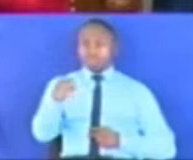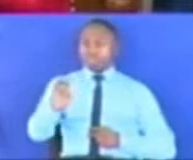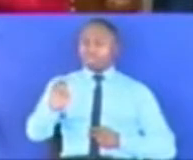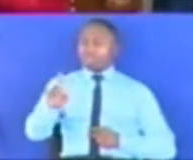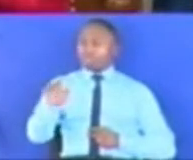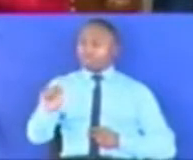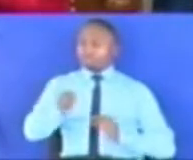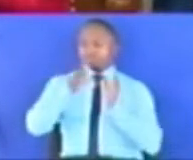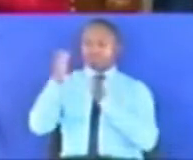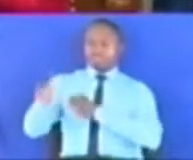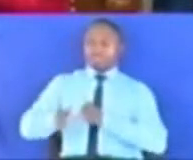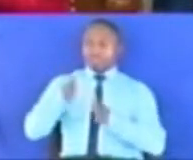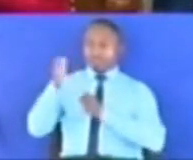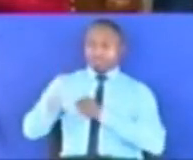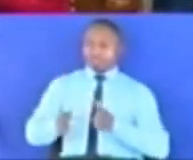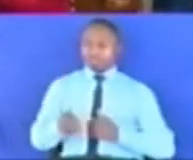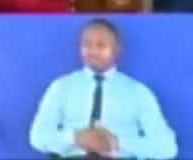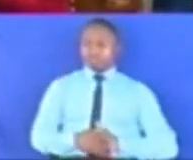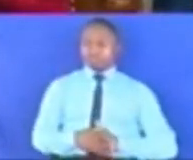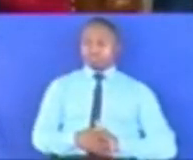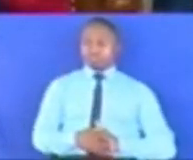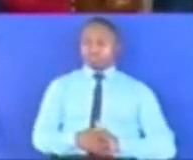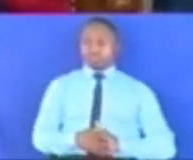Ungele ajiandae.